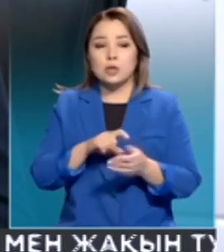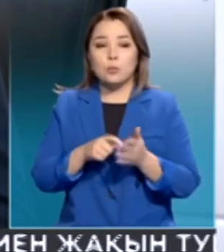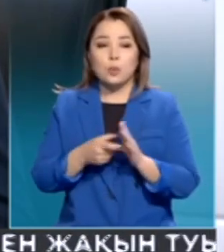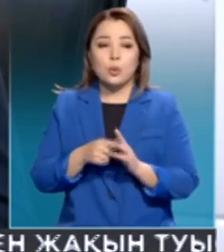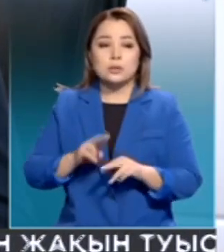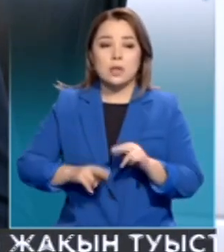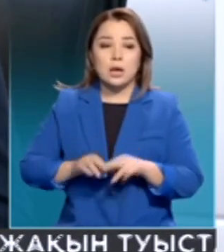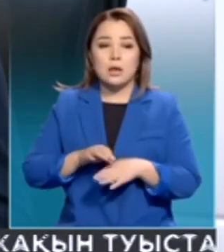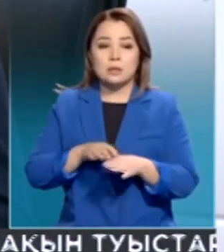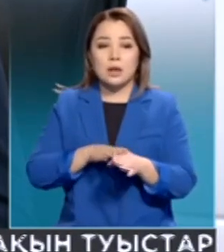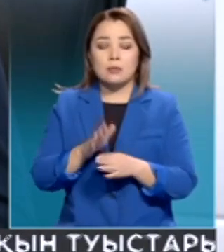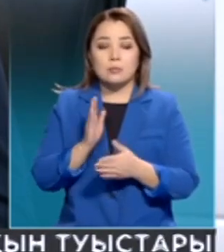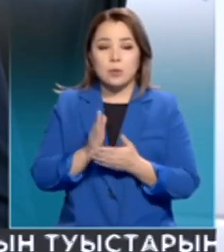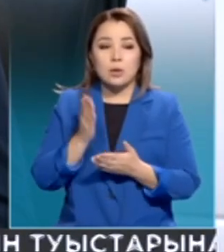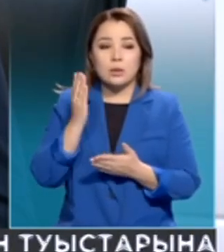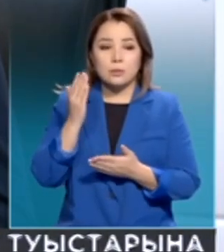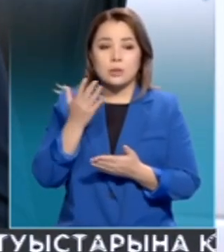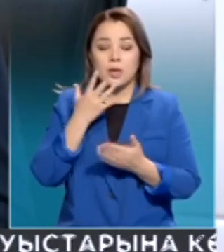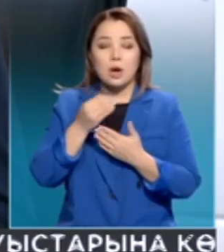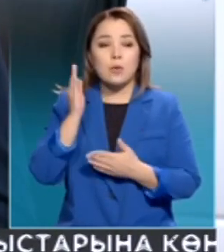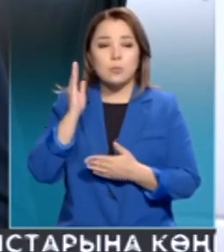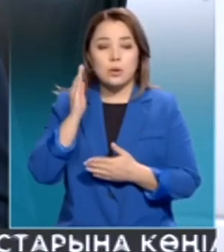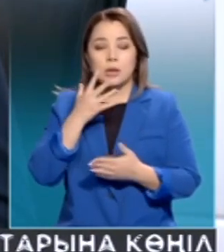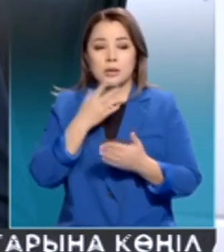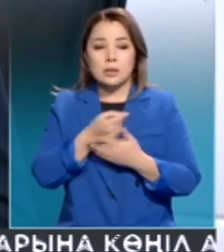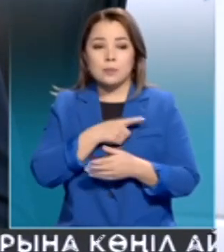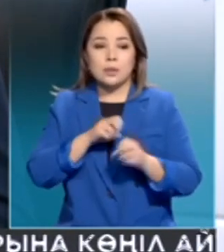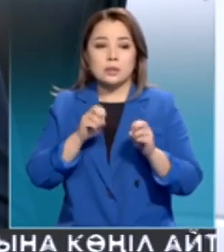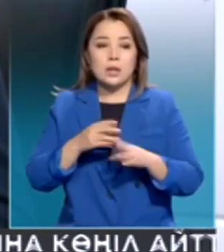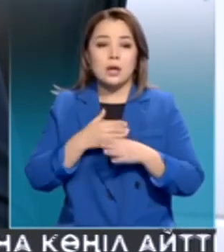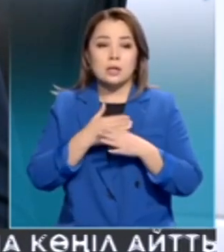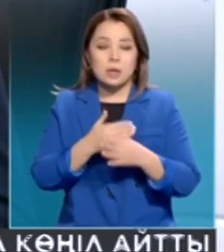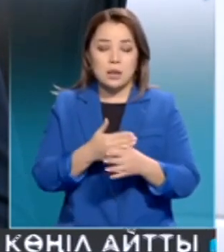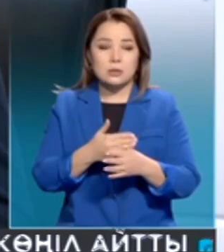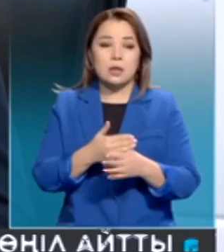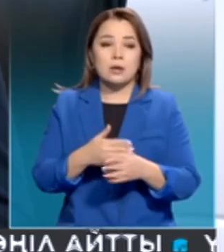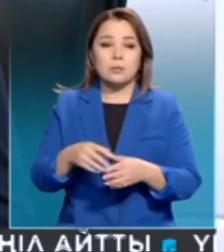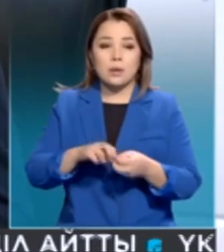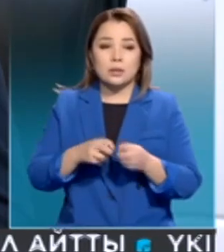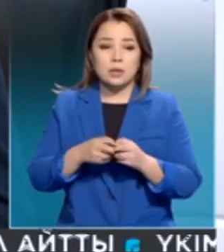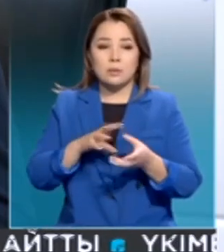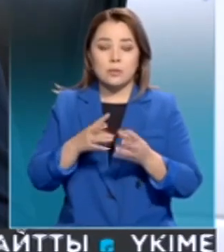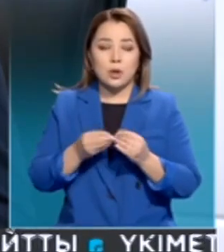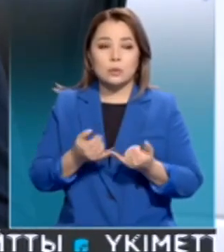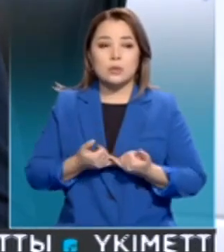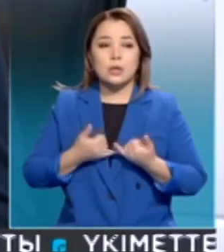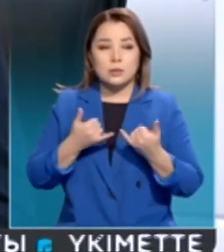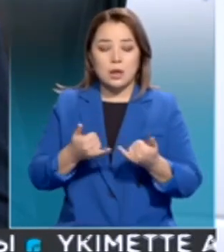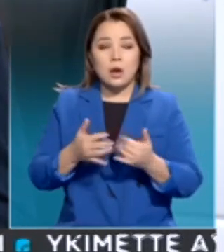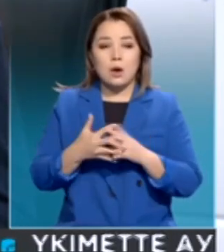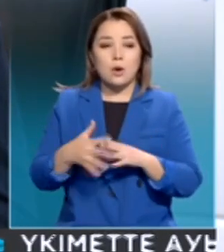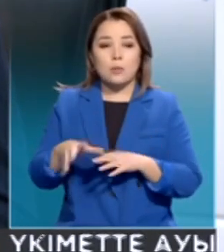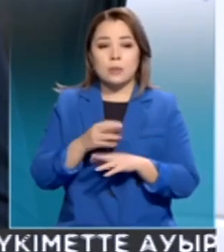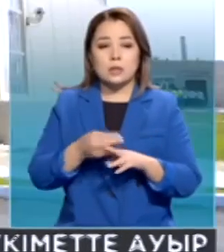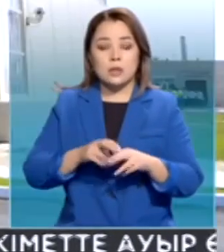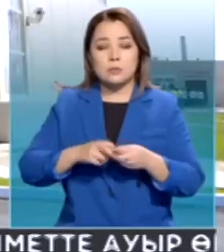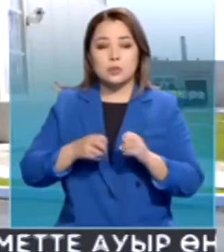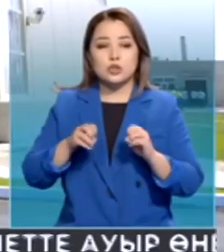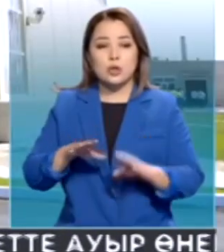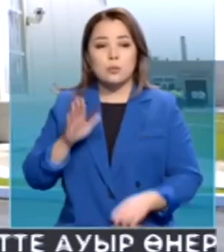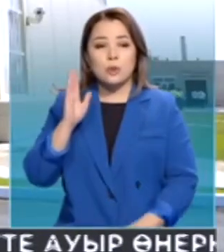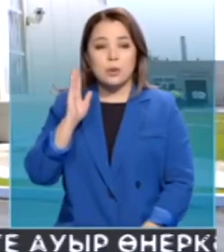пункттер саламыз. Сөйтіп, алғашқы медициналық санитарлық көмек объектілерінің проблемасын осы ауылдық жерлердегі түбегелі